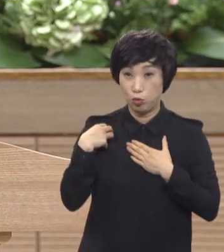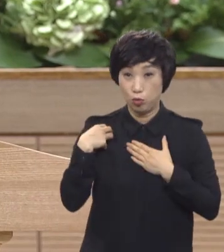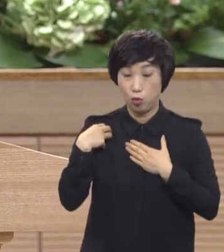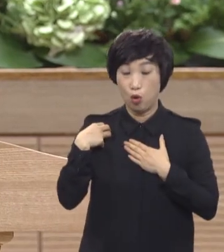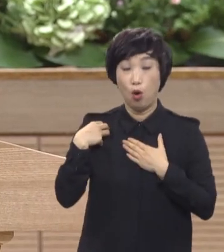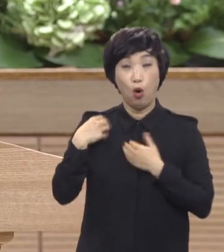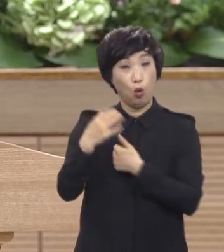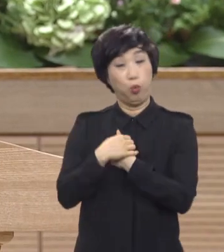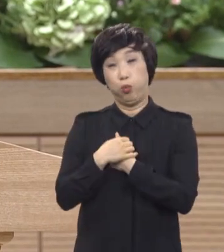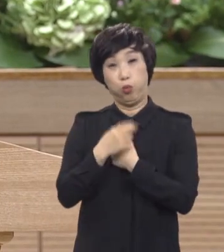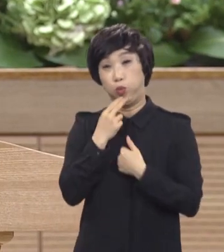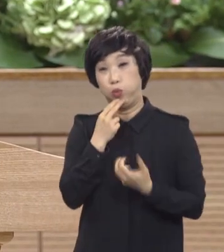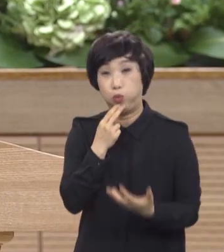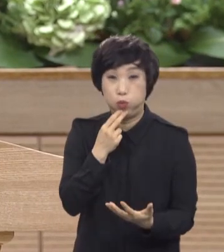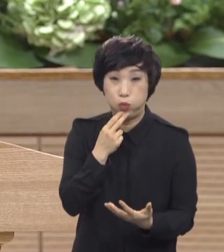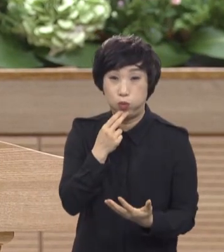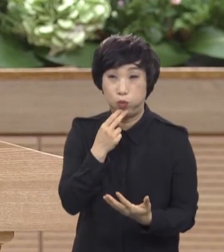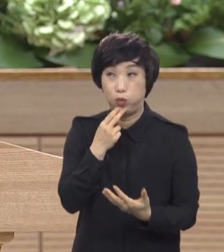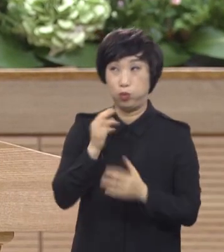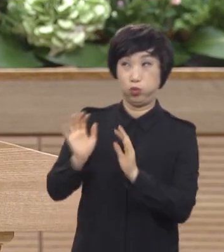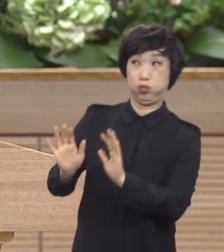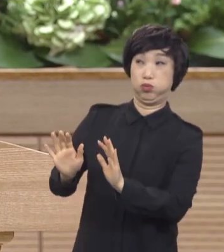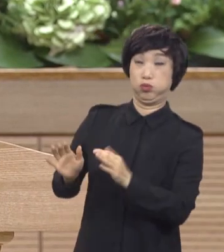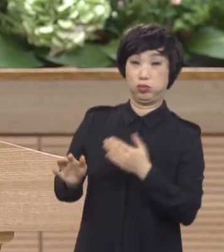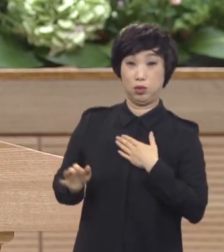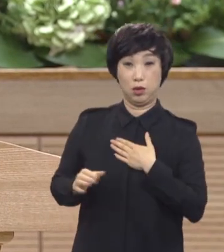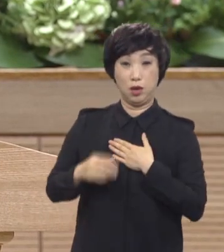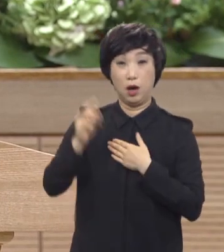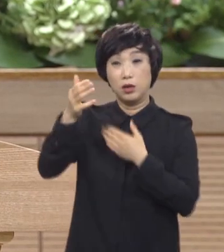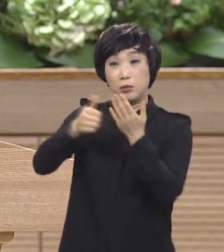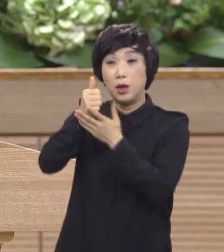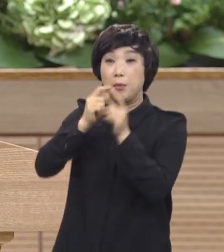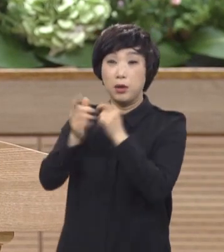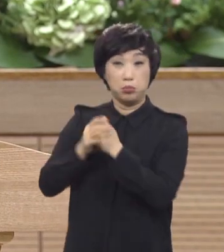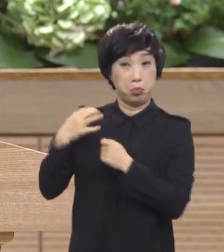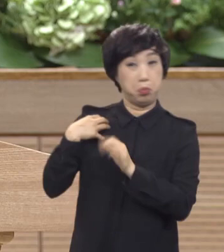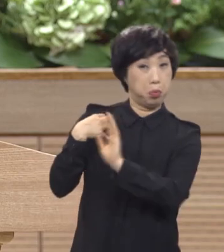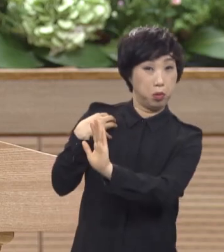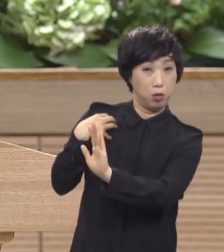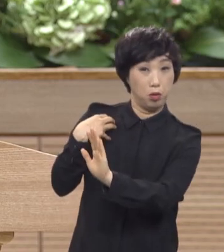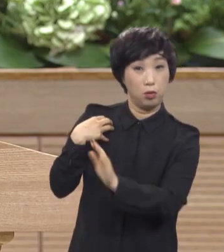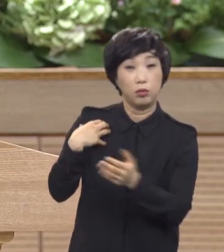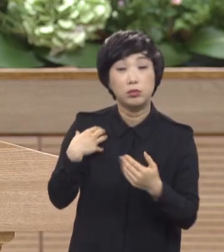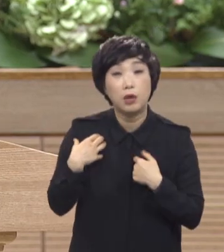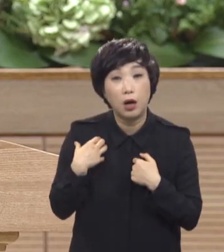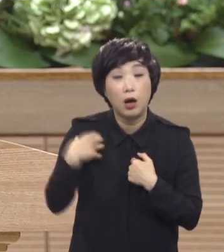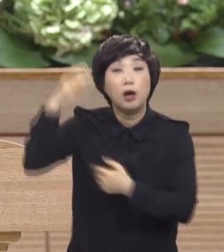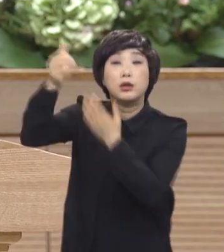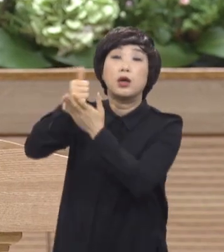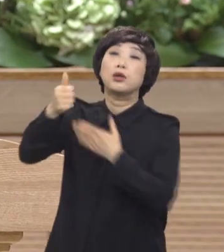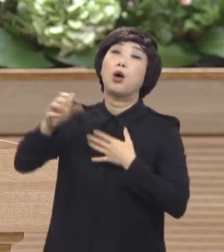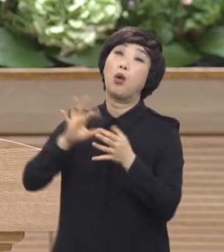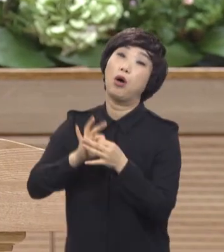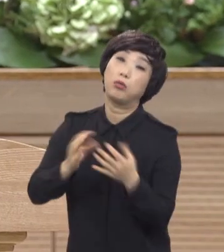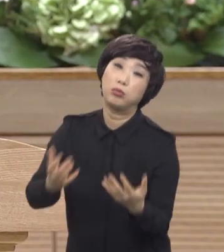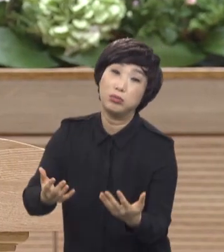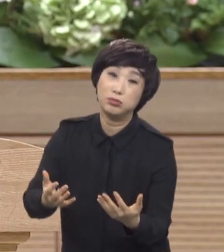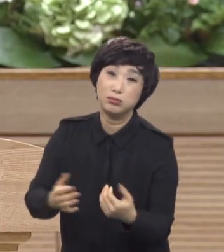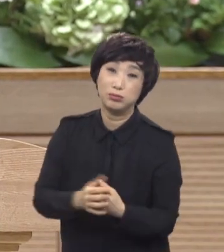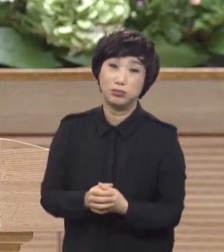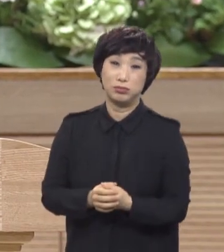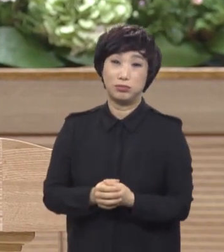관계는 아니냐 나는 그 말씀에 대한 책임을 질 이유가 없다 그러면 하나님과 당신만은 무슨 관계냐